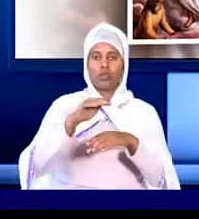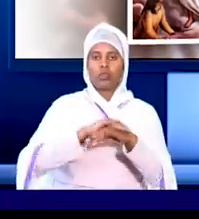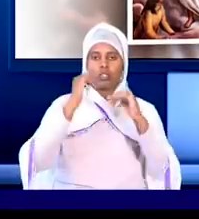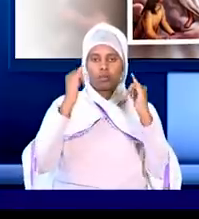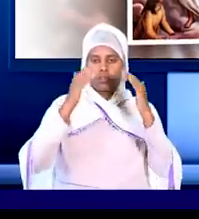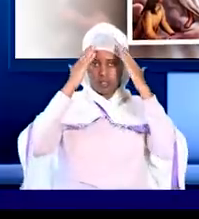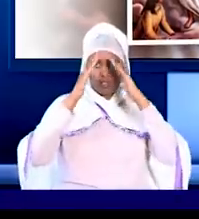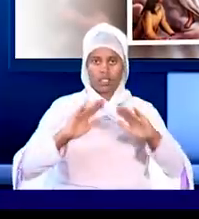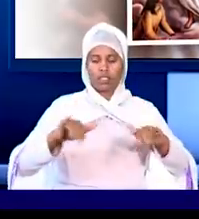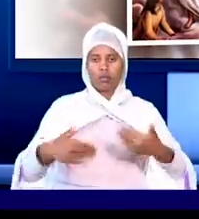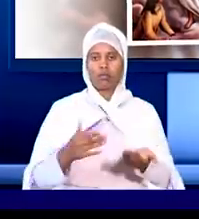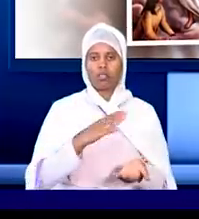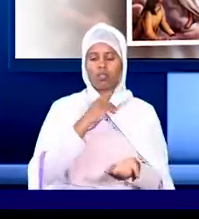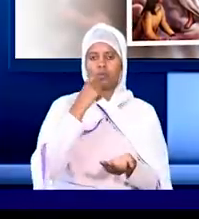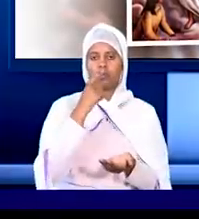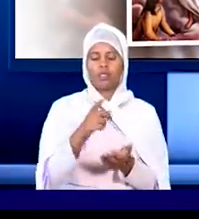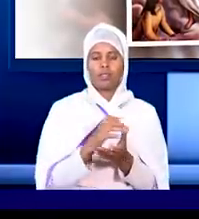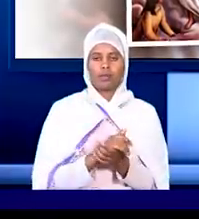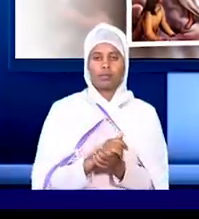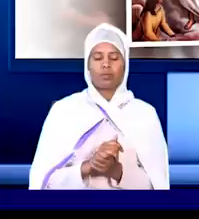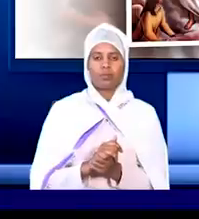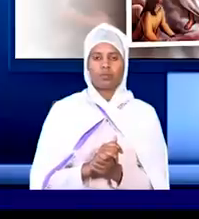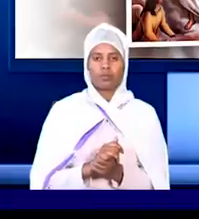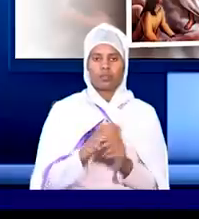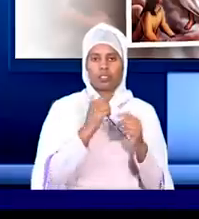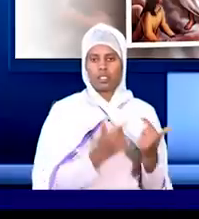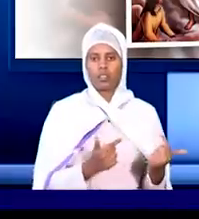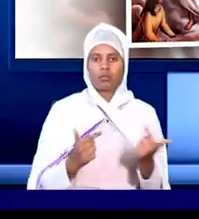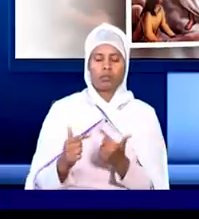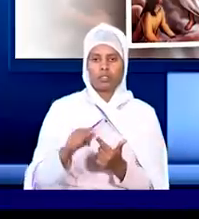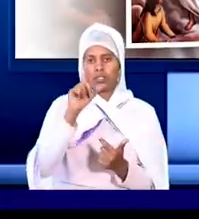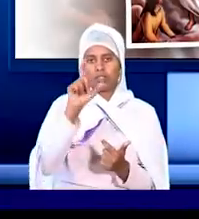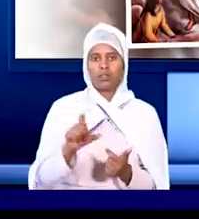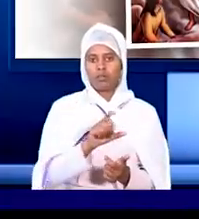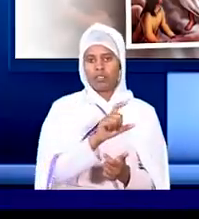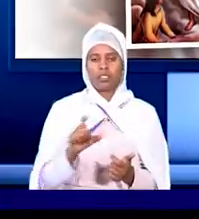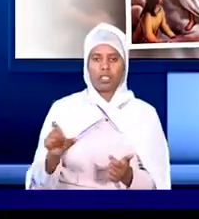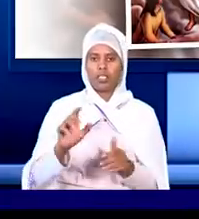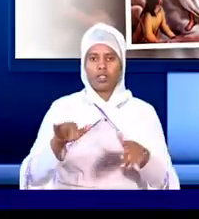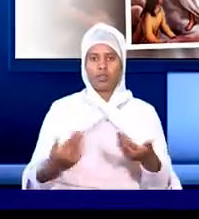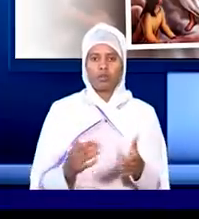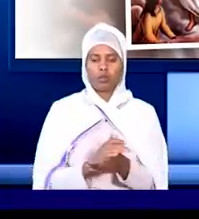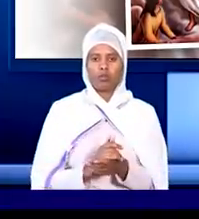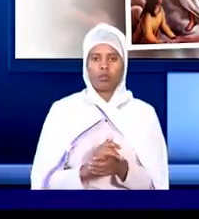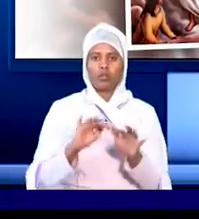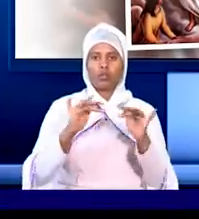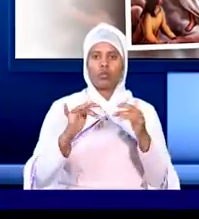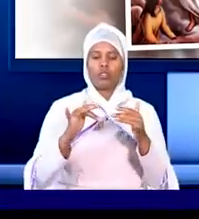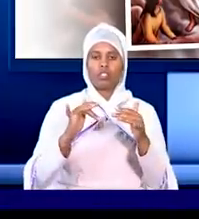ብምፍላጥኩም ልዕሊ ኩሉ ዝኾነ ክብርን ፀጋን ሂበኩም ኣለኹ ብማለት ትእምርተ መስቀል ኣብ ክንፎም